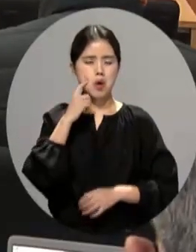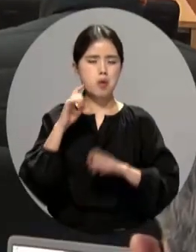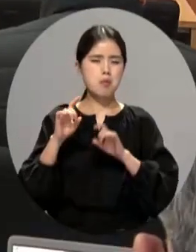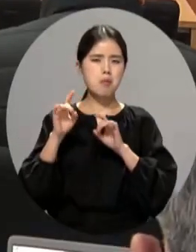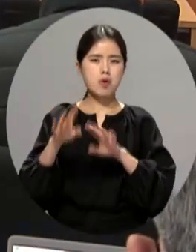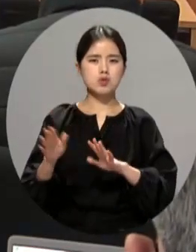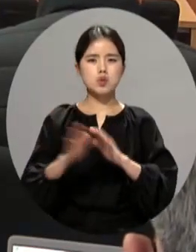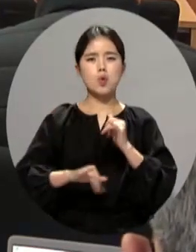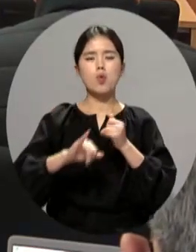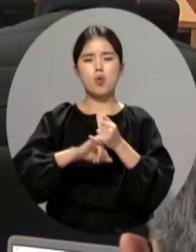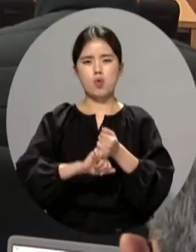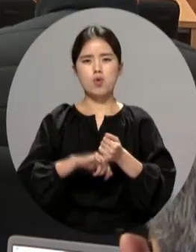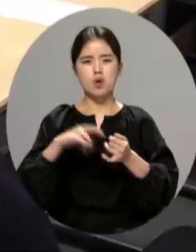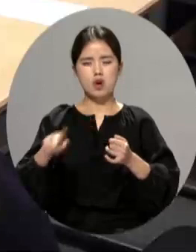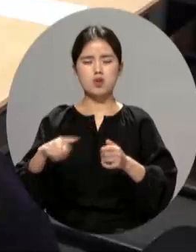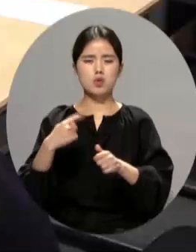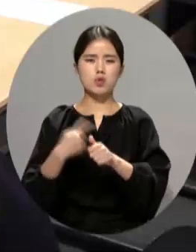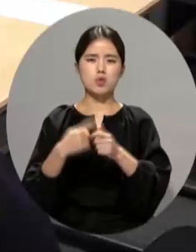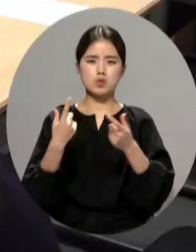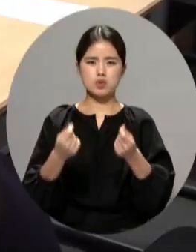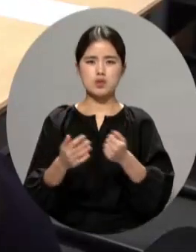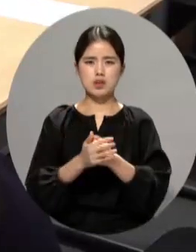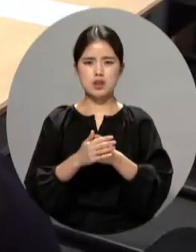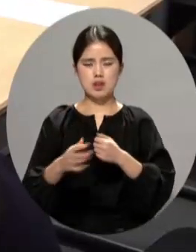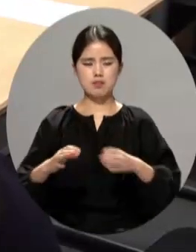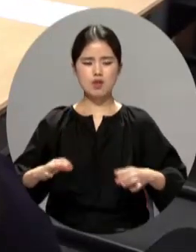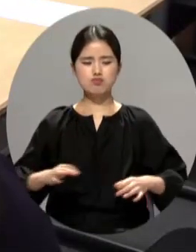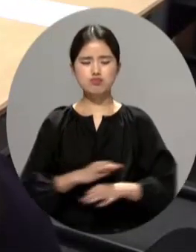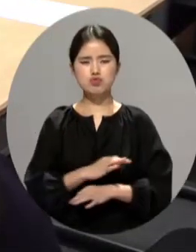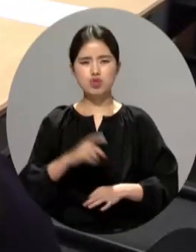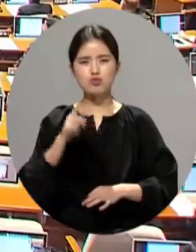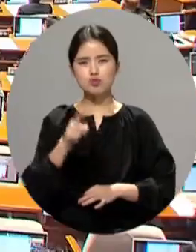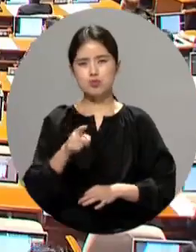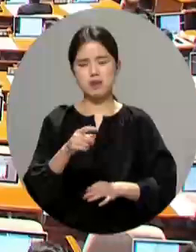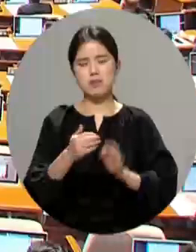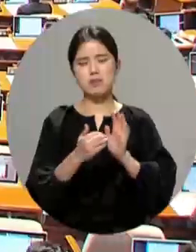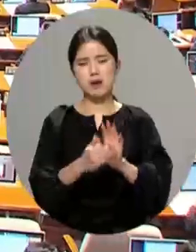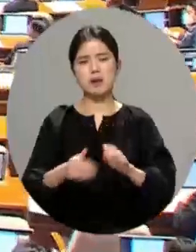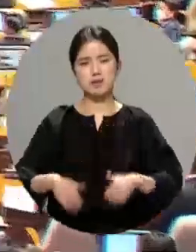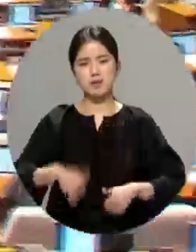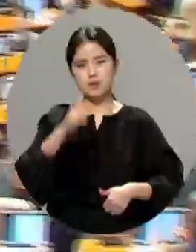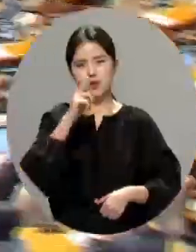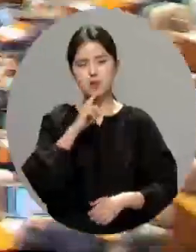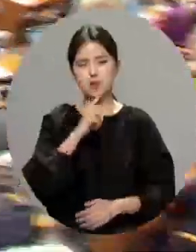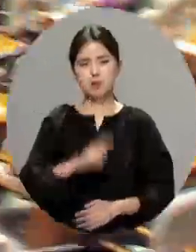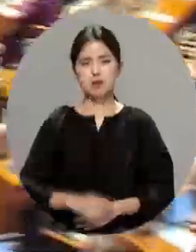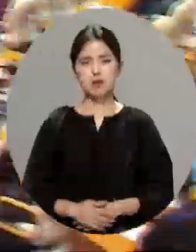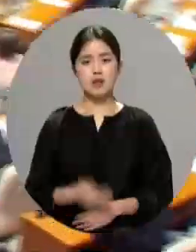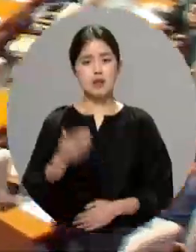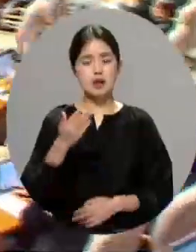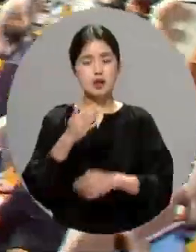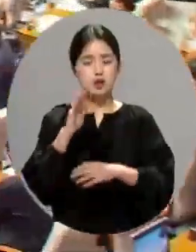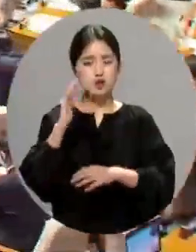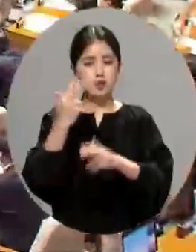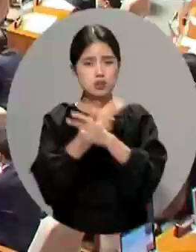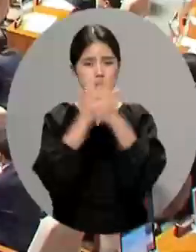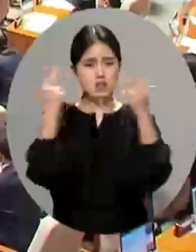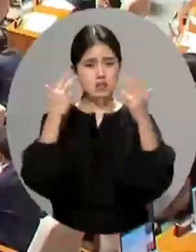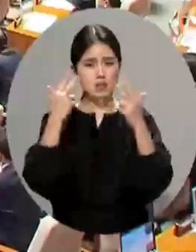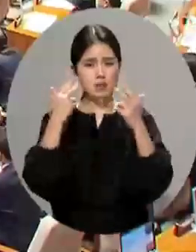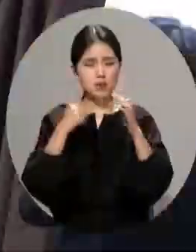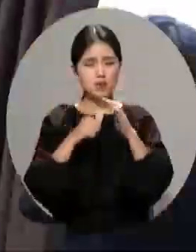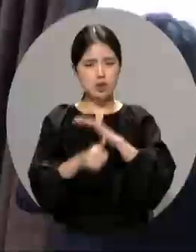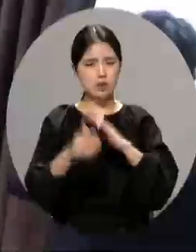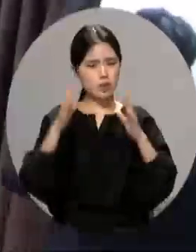도민들을 우롱하고 있다며 부정부패와의 전쟁을 벌여야 한다고도 말했습니다. 하지만 최근 이재명 대표